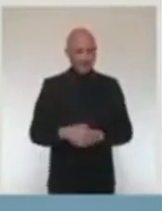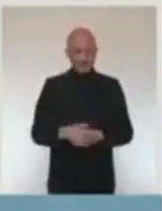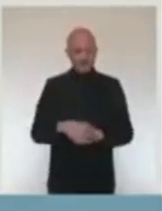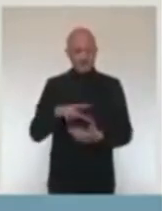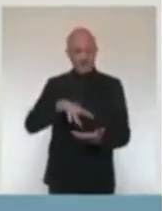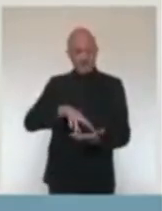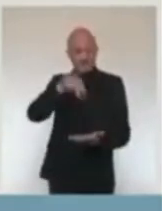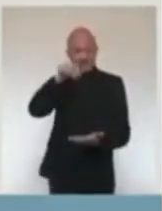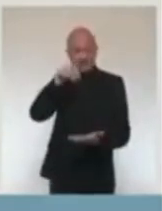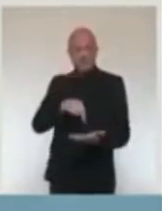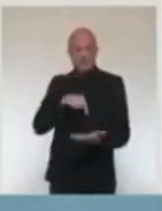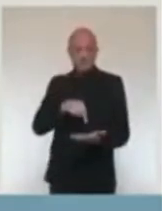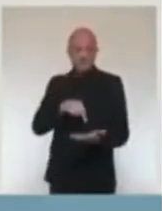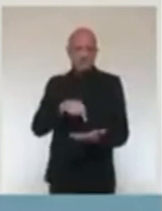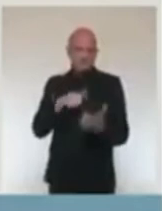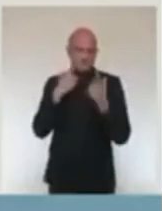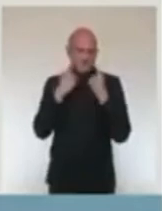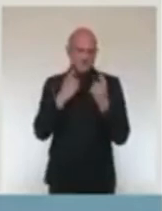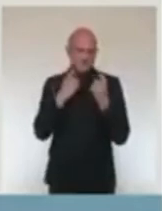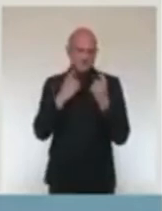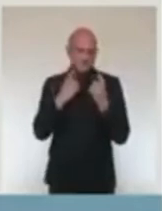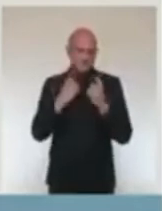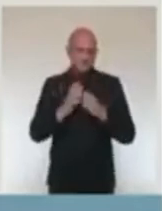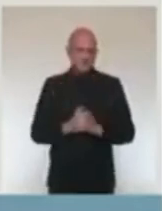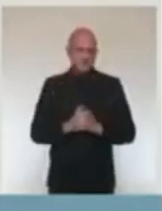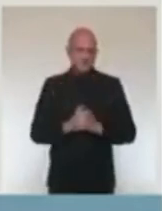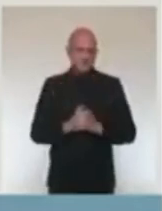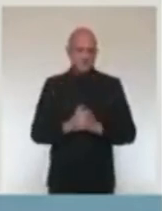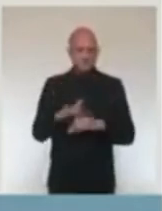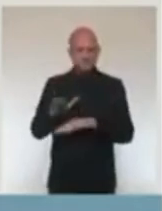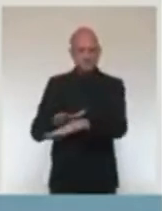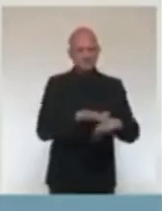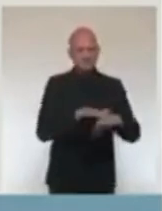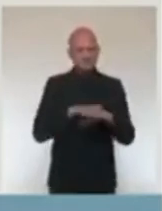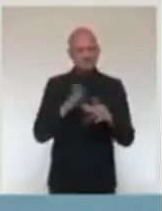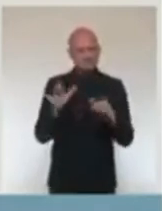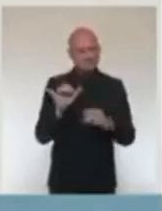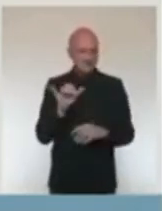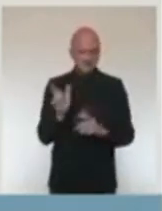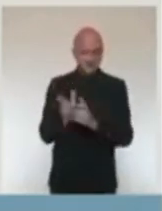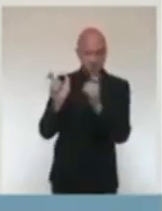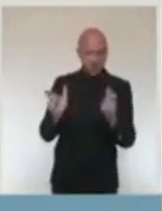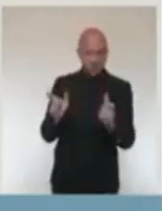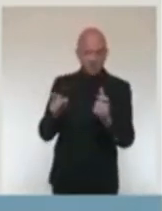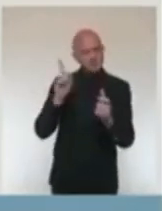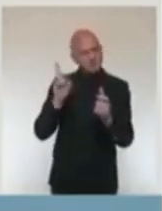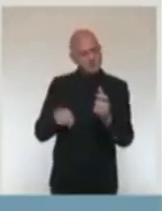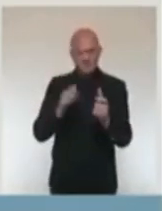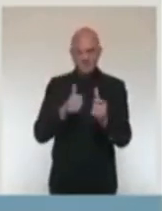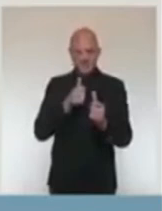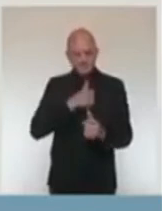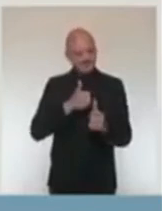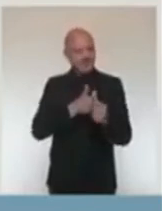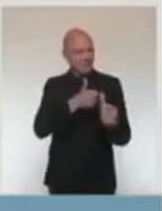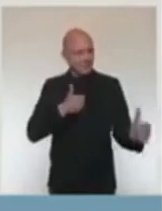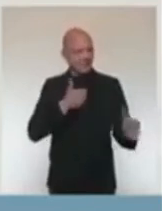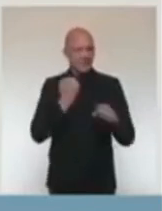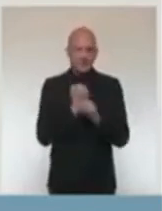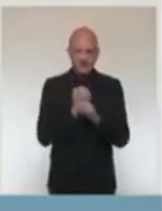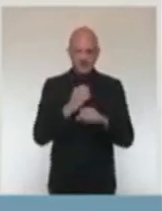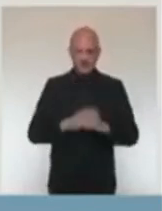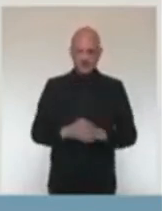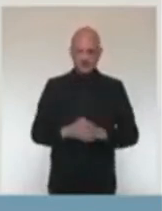vigilances. Nous appelons les entreprises à recourir au maximum au télétravail. Nous invitons les habitants de l'Île-de-France